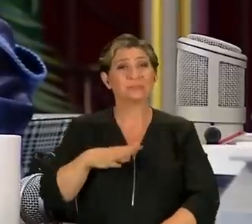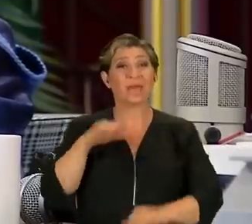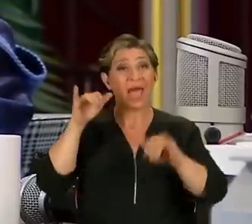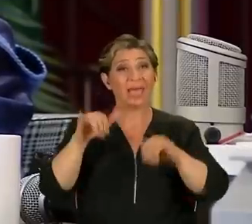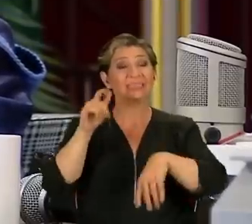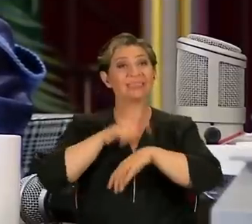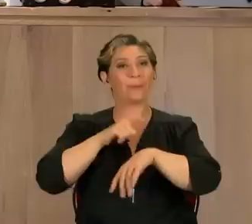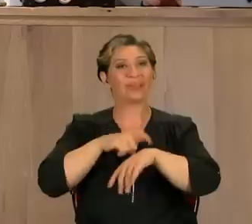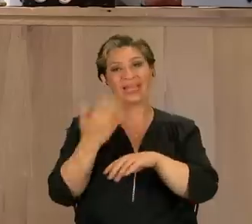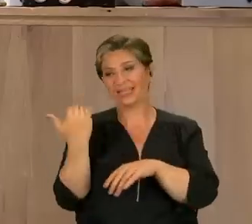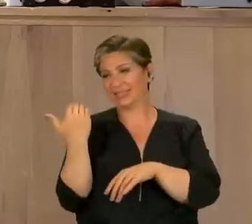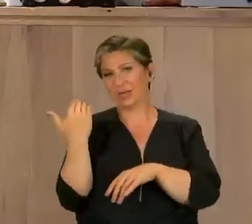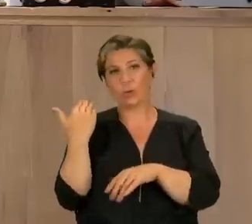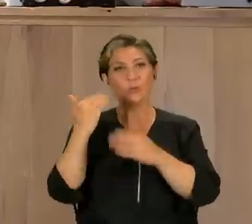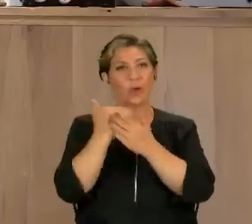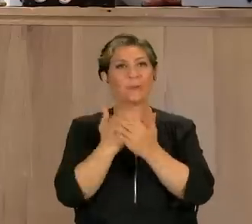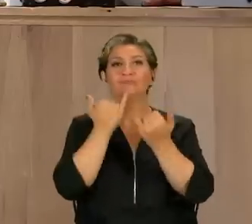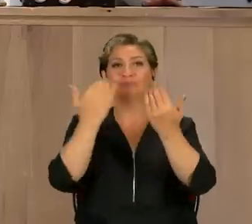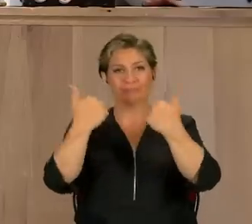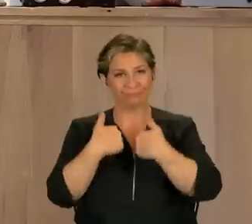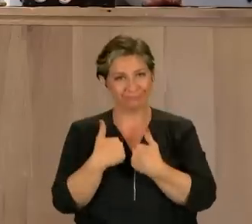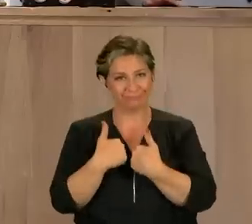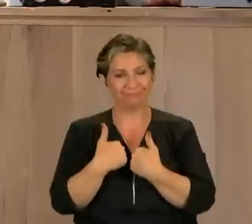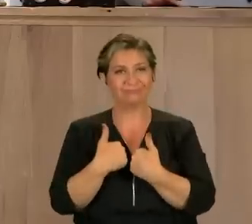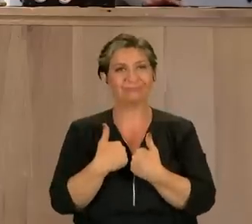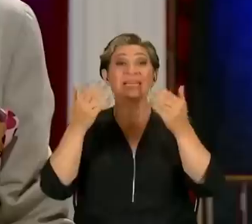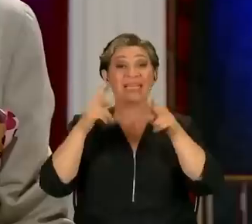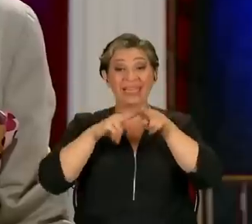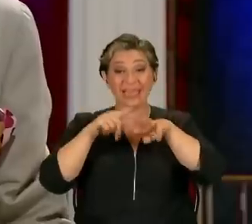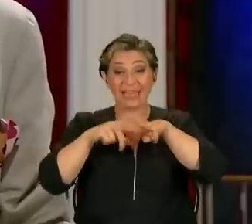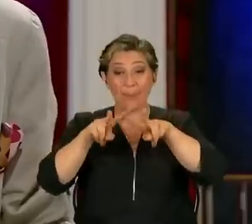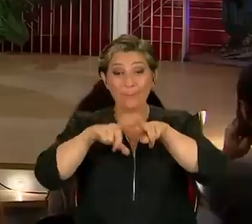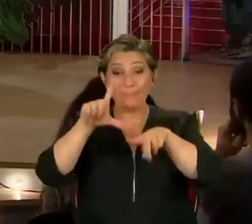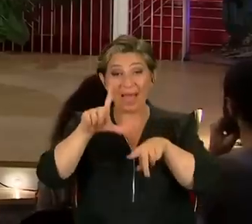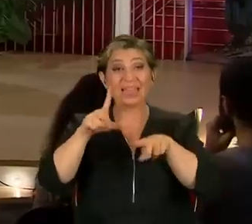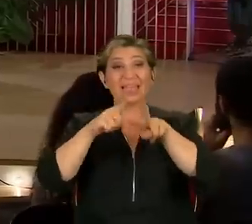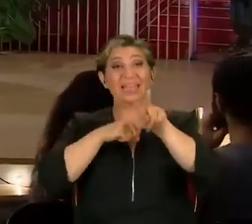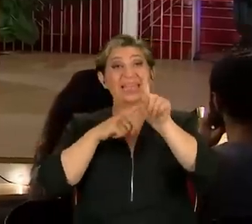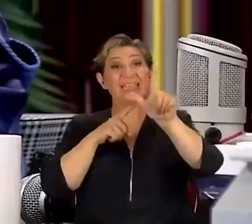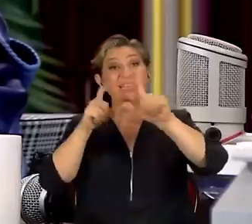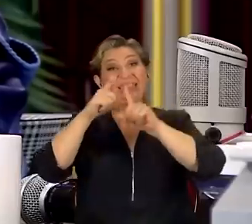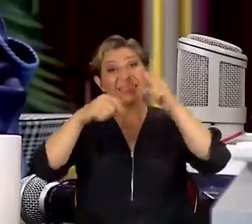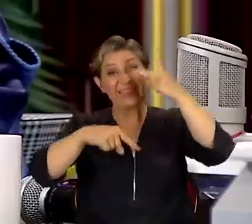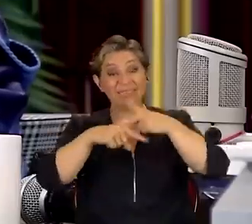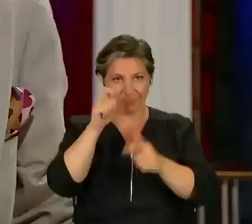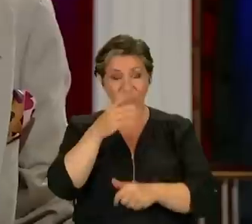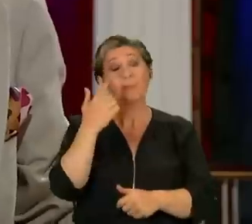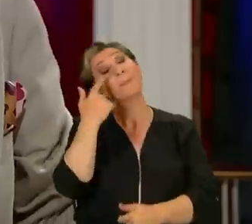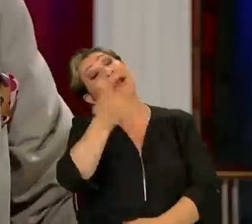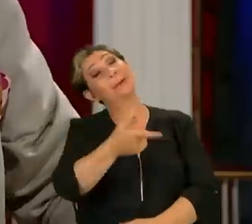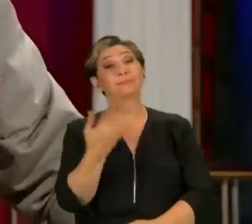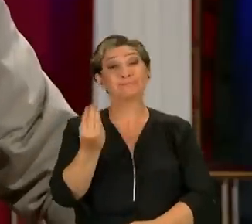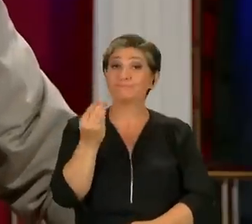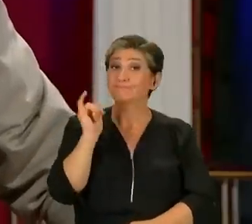Aynı zamanda geçen gün programımıza da konuk oldu. Kemal Yıldız çekmiş evet. Klibi de.